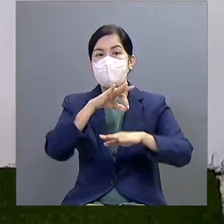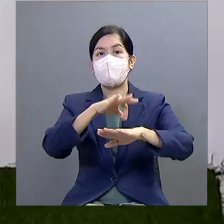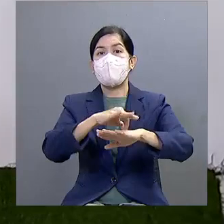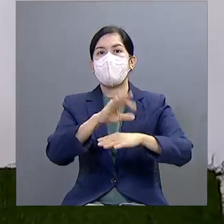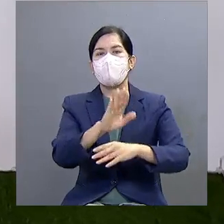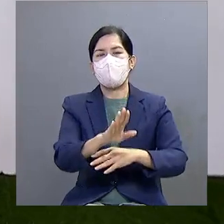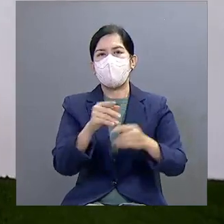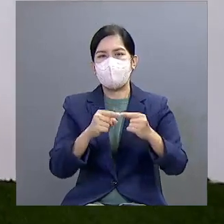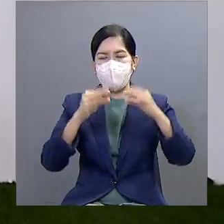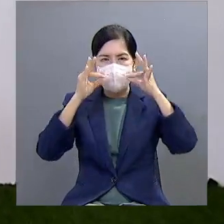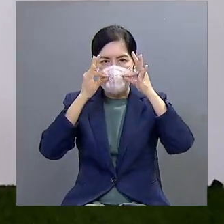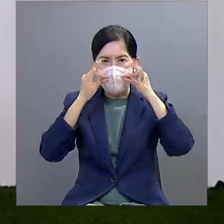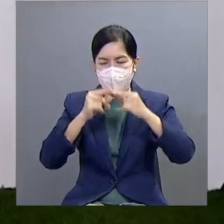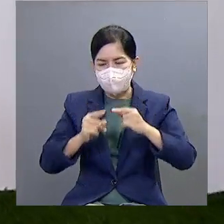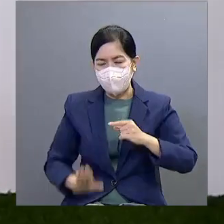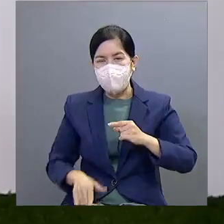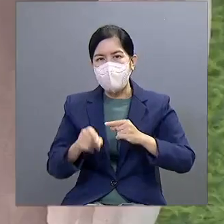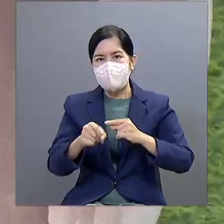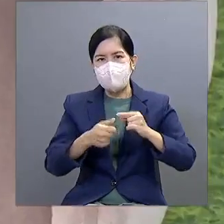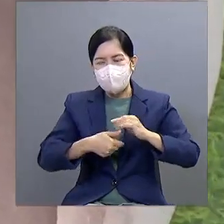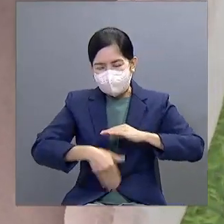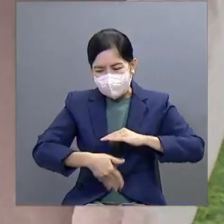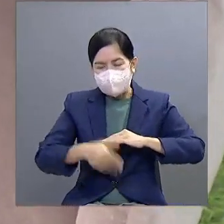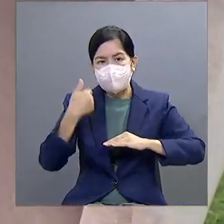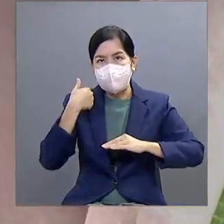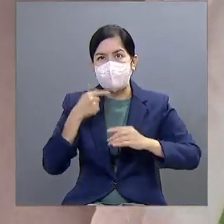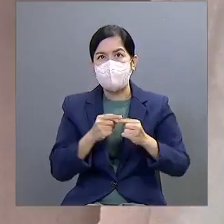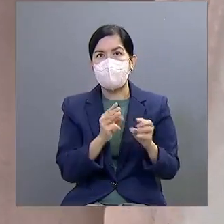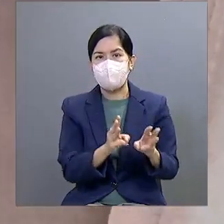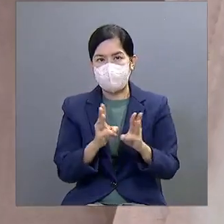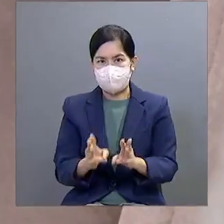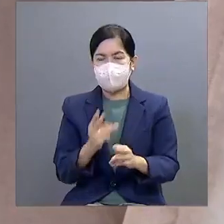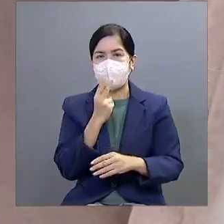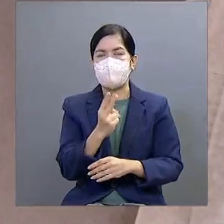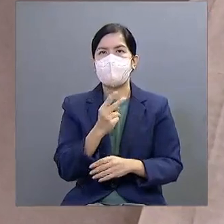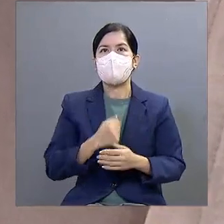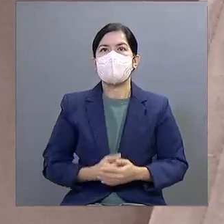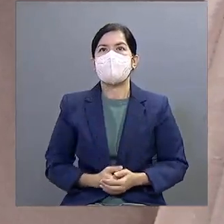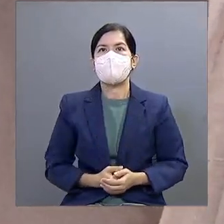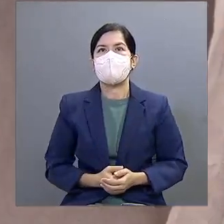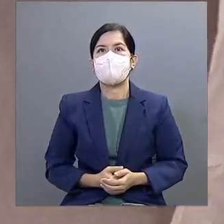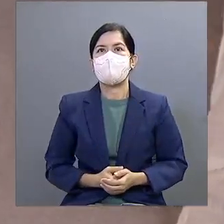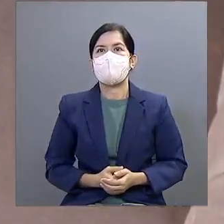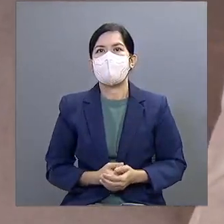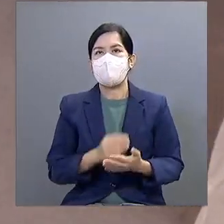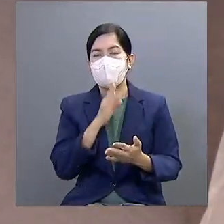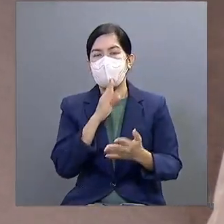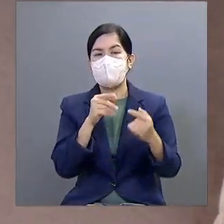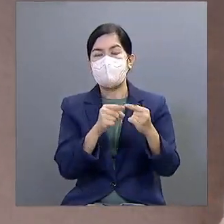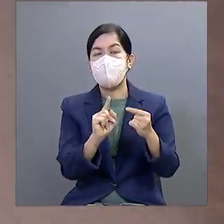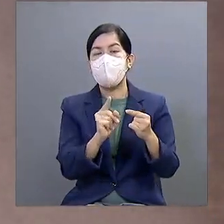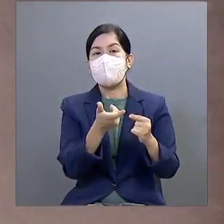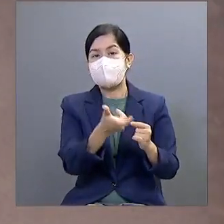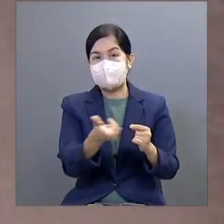ากับแมวไปฉี่ไว้นะคะแล้วก็ใช้วิธีการสเปรย์ค่ะแล้วก็ถ้ามีแบบรอยเปียก